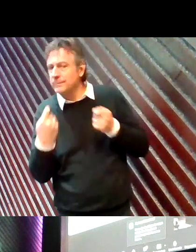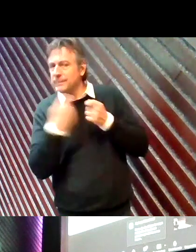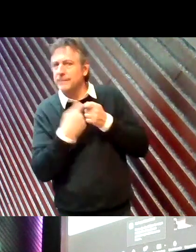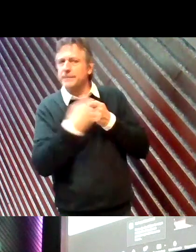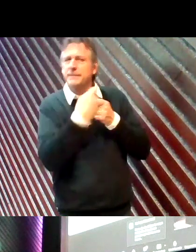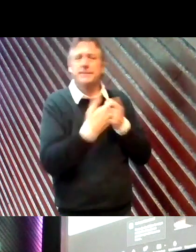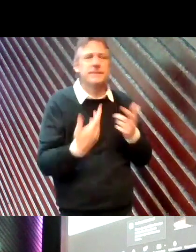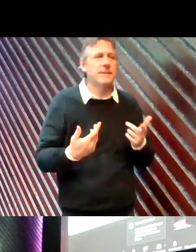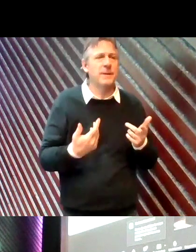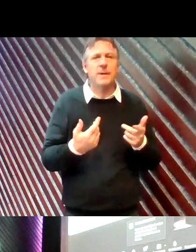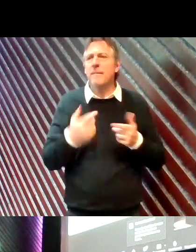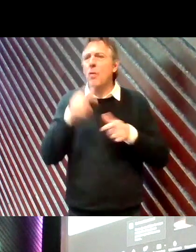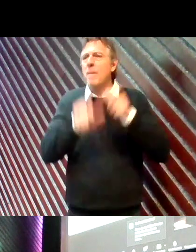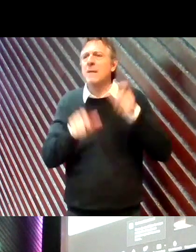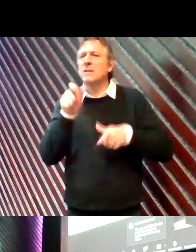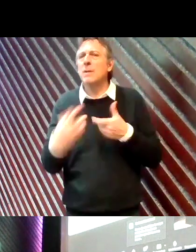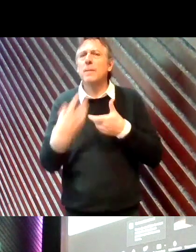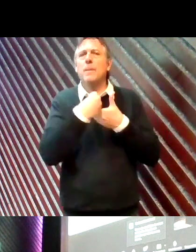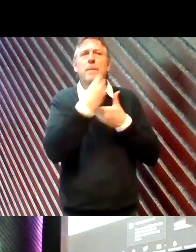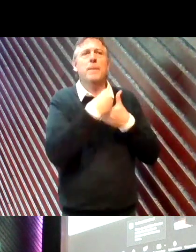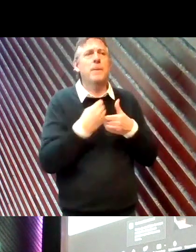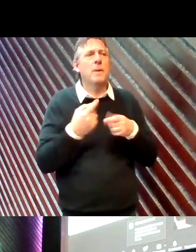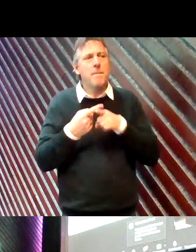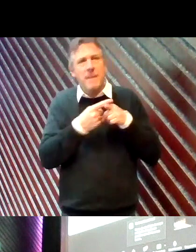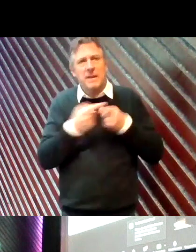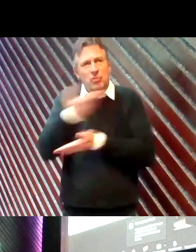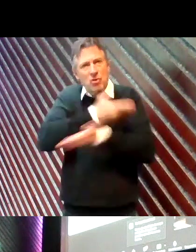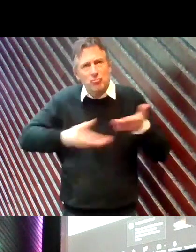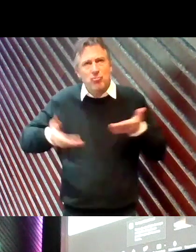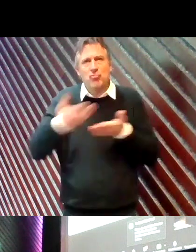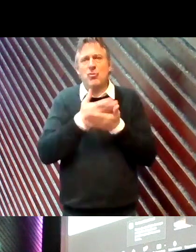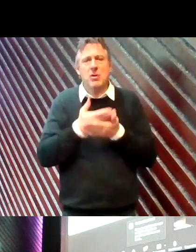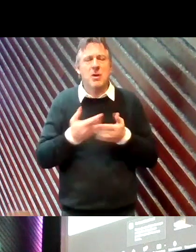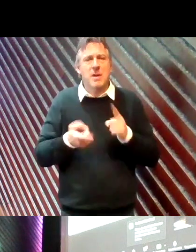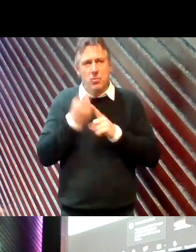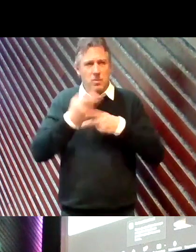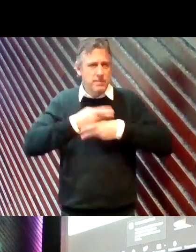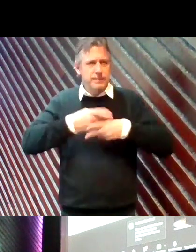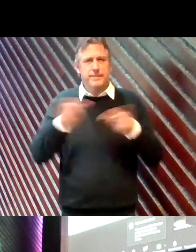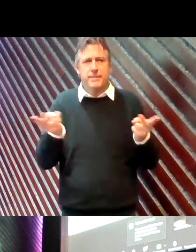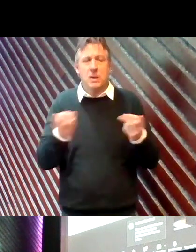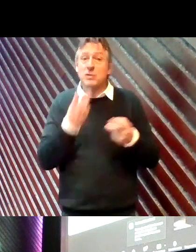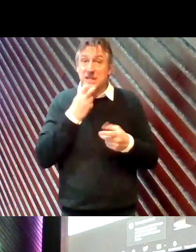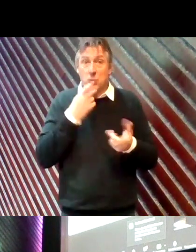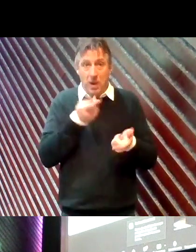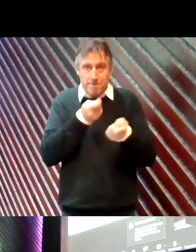acteurs existants pour vraiment développer des usages et de la même façon pour mobiliser les citoyens sur l'actuel et pour conclure ça va